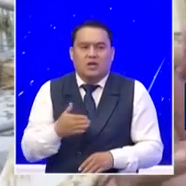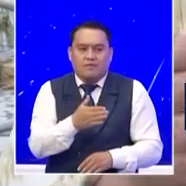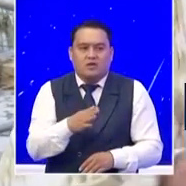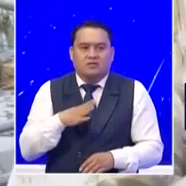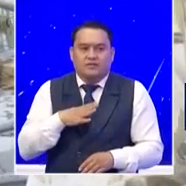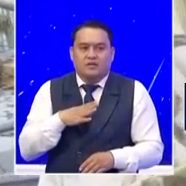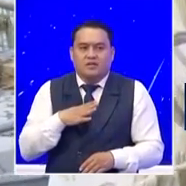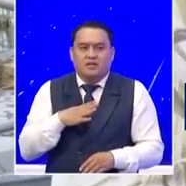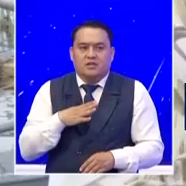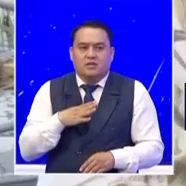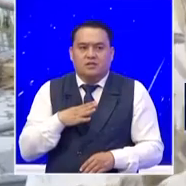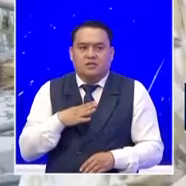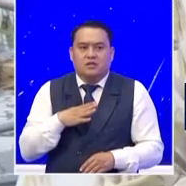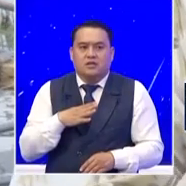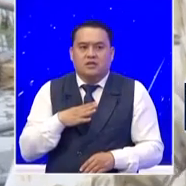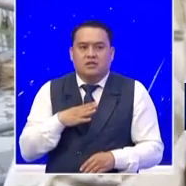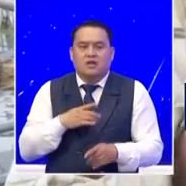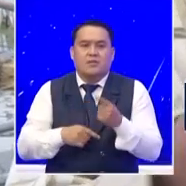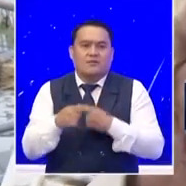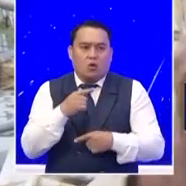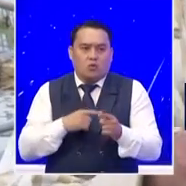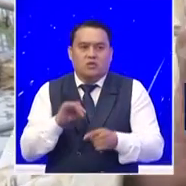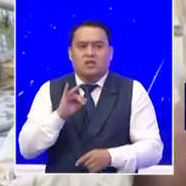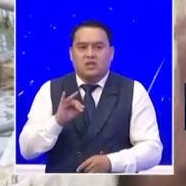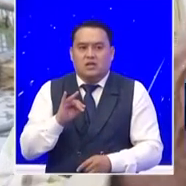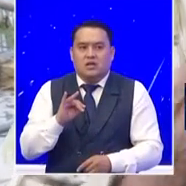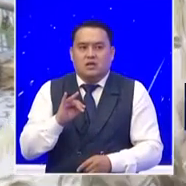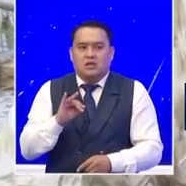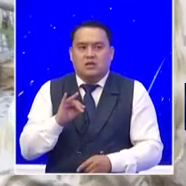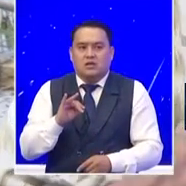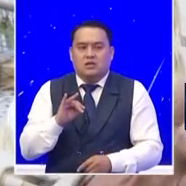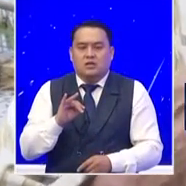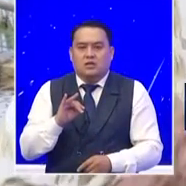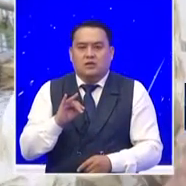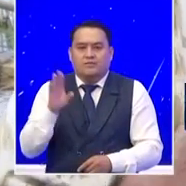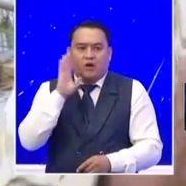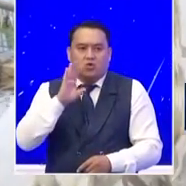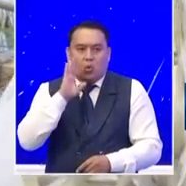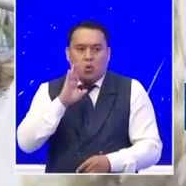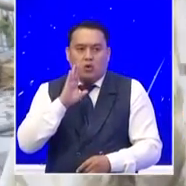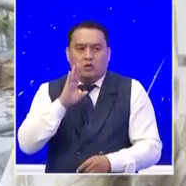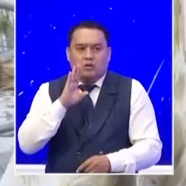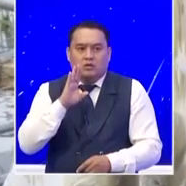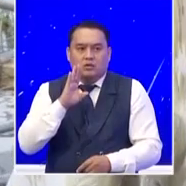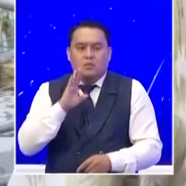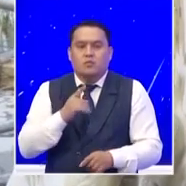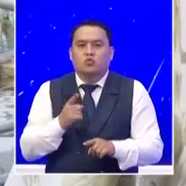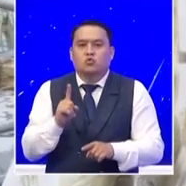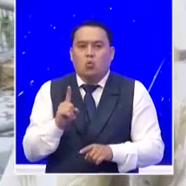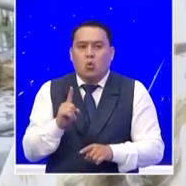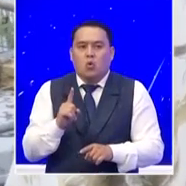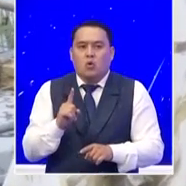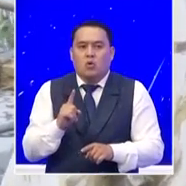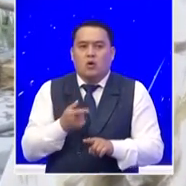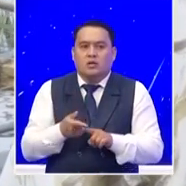производит естественное нерестилище, рыба выходит и метает икру на водоемах отшнурованных. Они, получается, отшнурованы, и